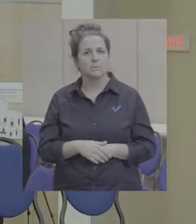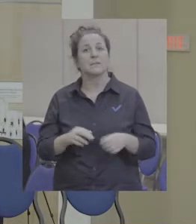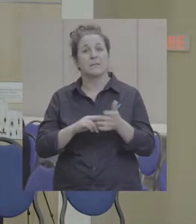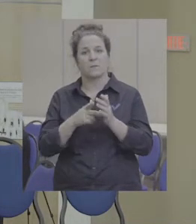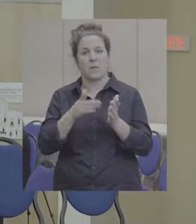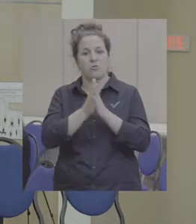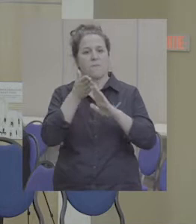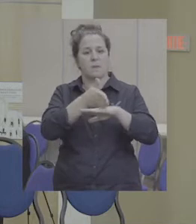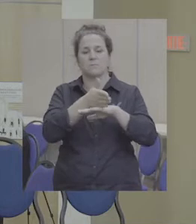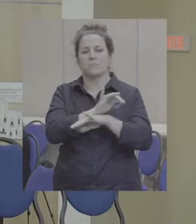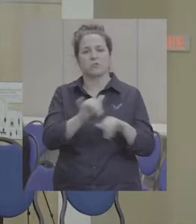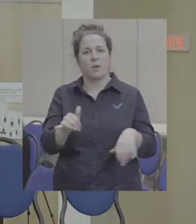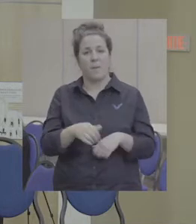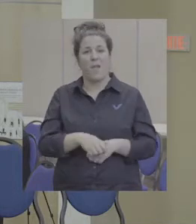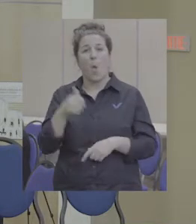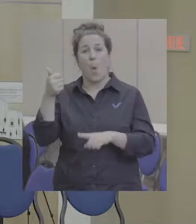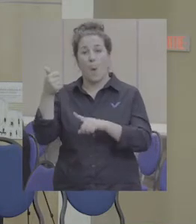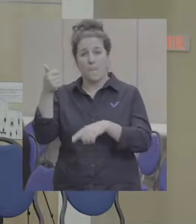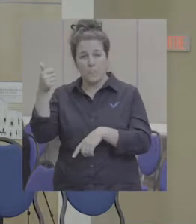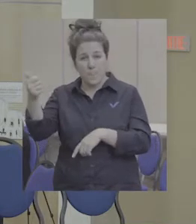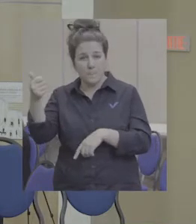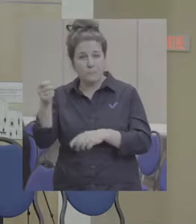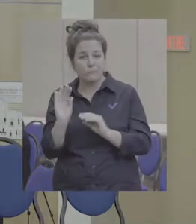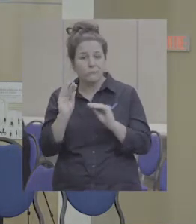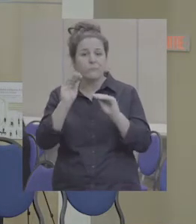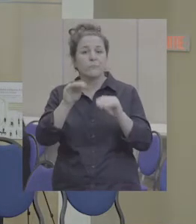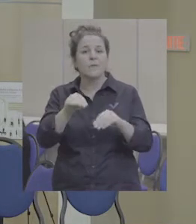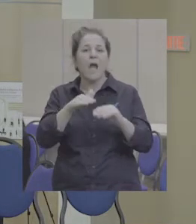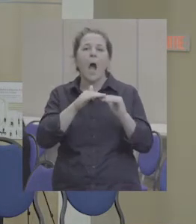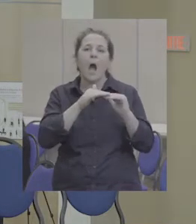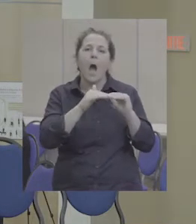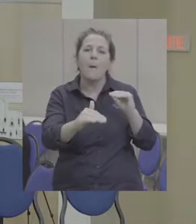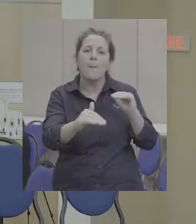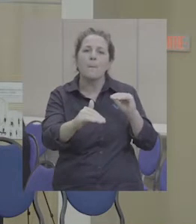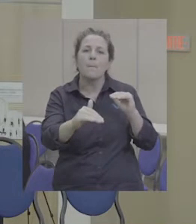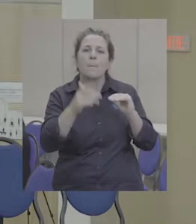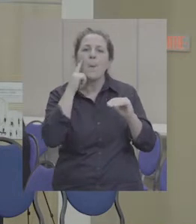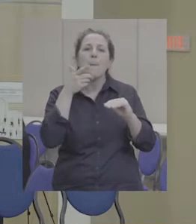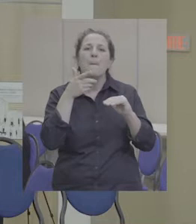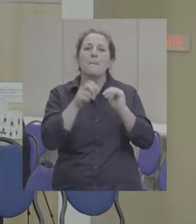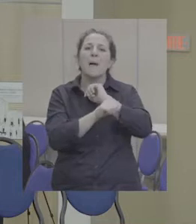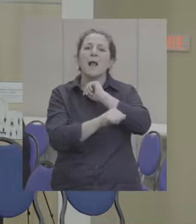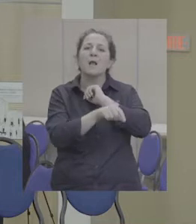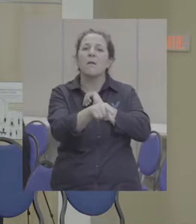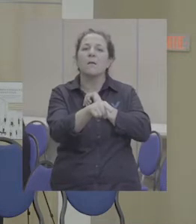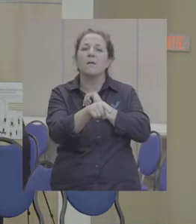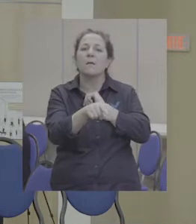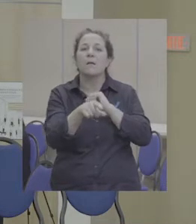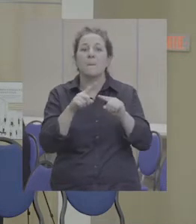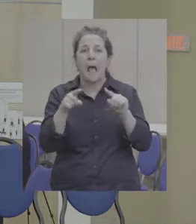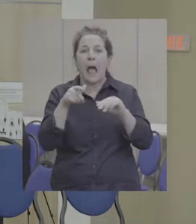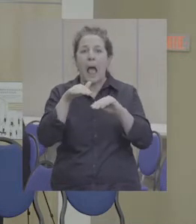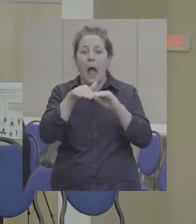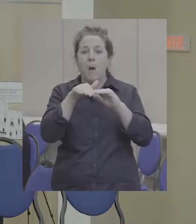accessibilisé. Ils ont placé des rampes pour aller sur le balcon, mais ces rampes-là sont